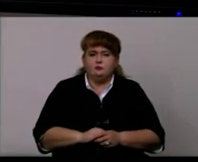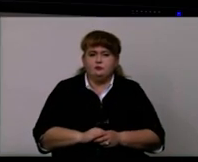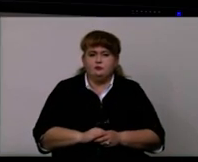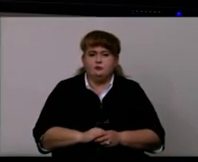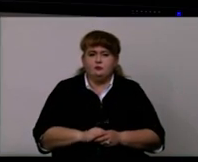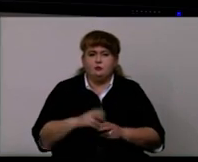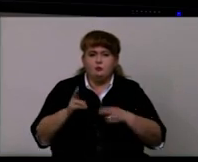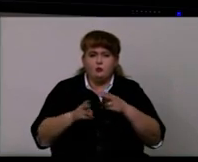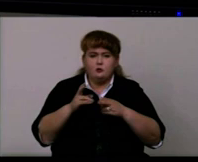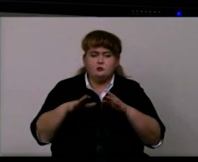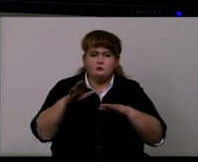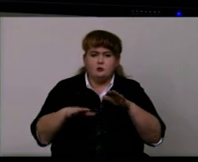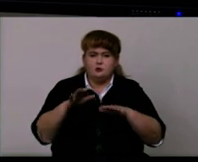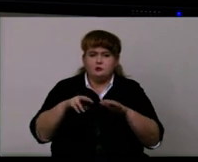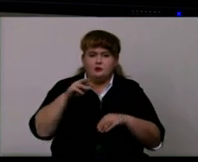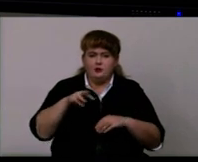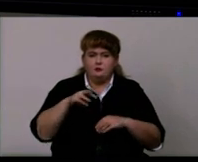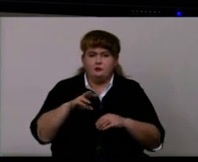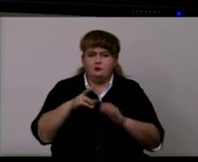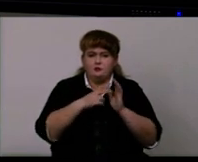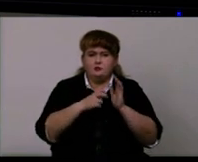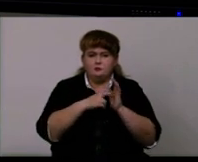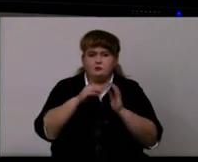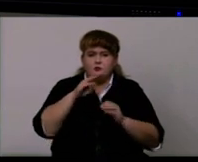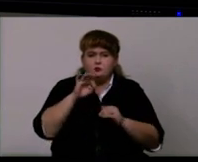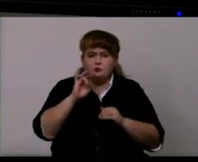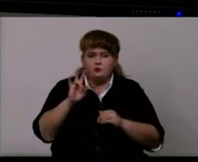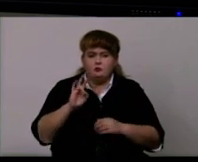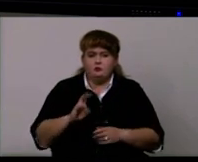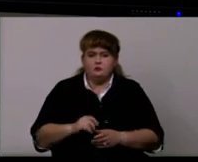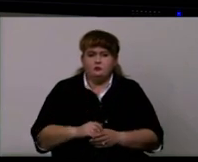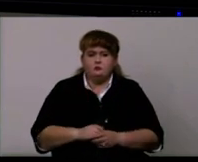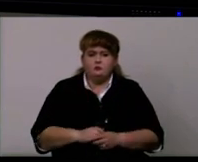Значит, поезд массой m 800 тонн.